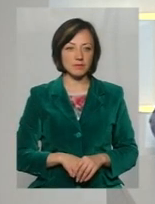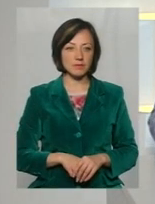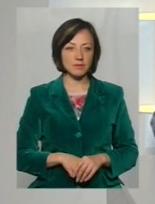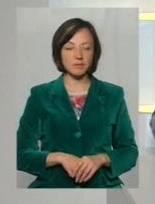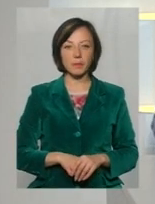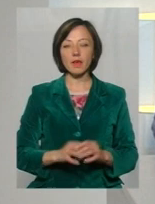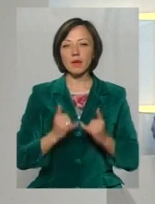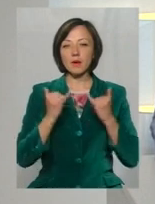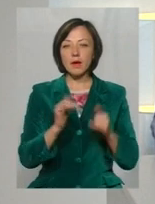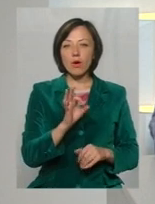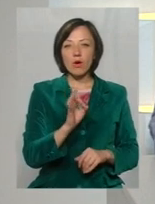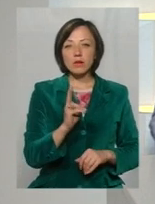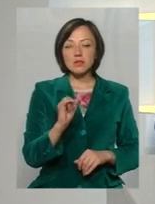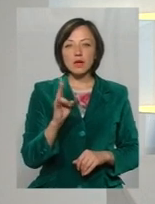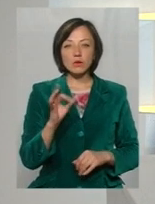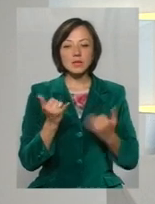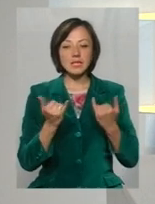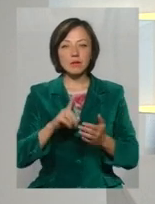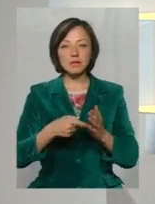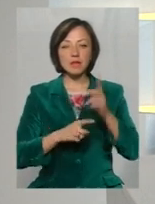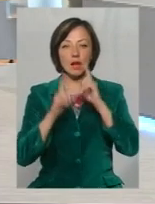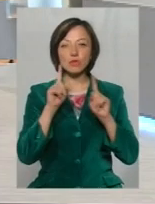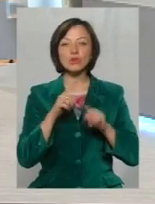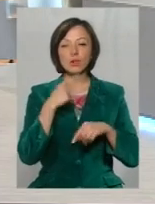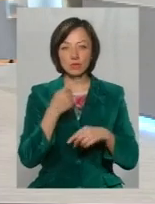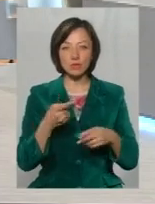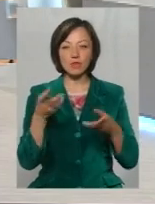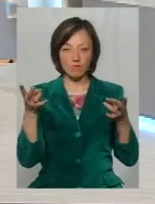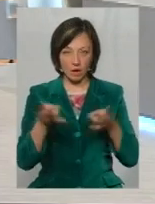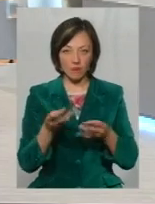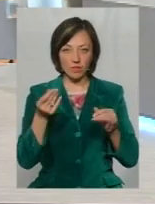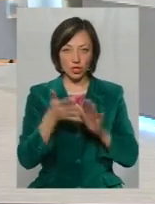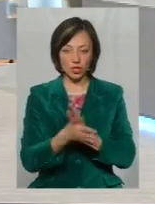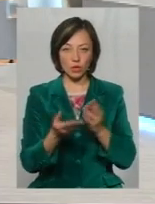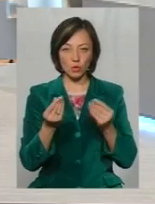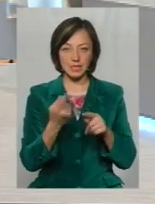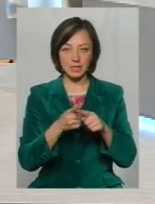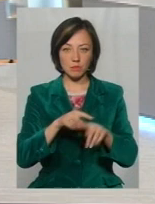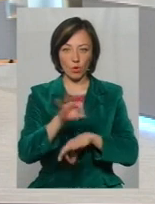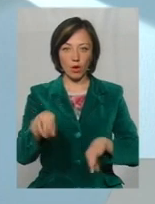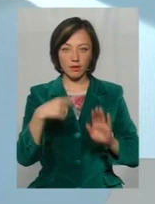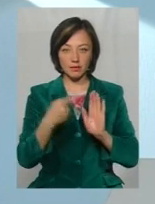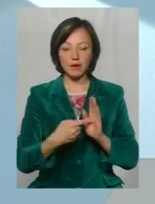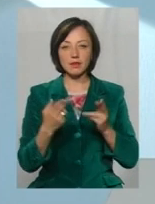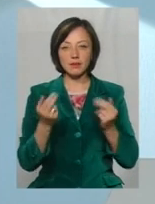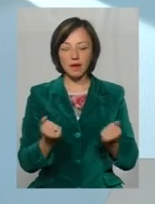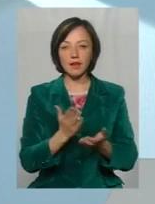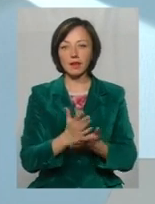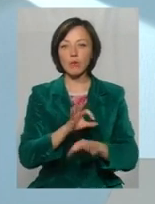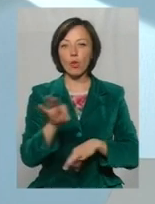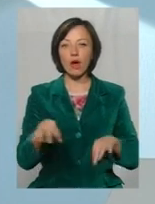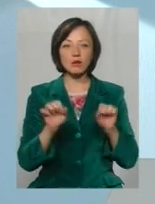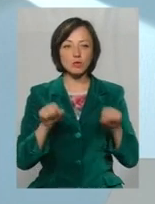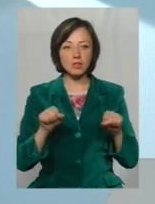Пані Оксано, зараз у міській раді що кажуть? Оці проекти варті витрачених на них коштів? А вже, безперечно. Є проекти, які,